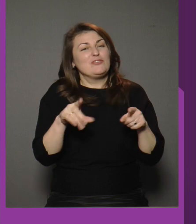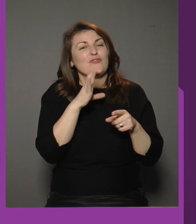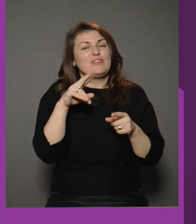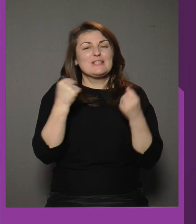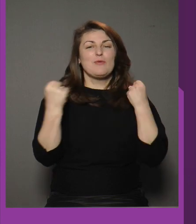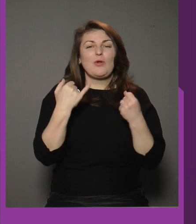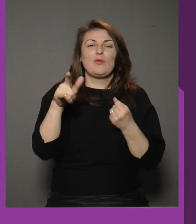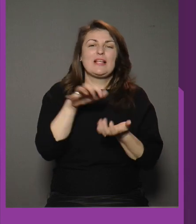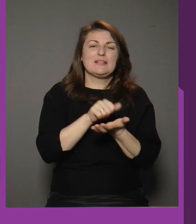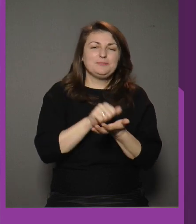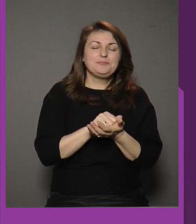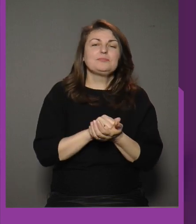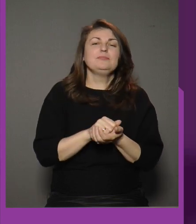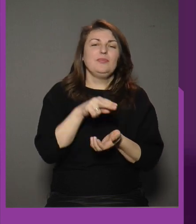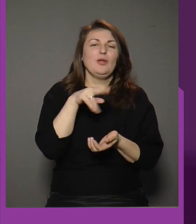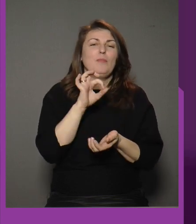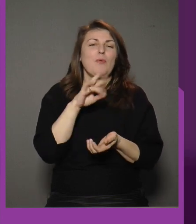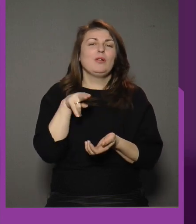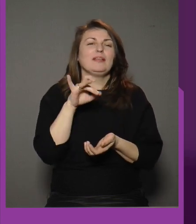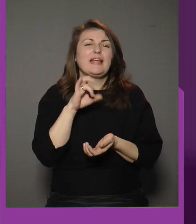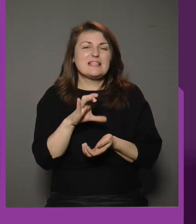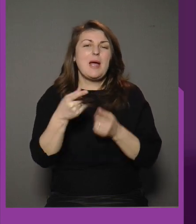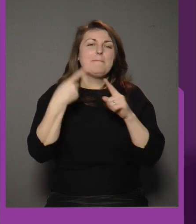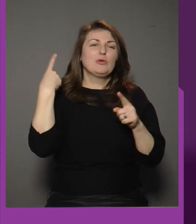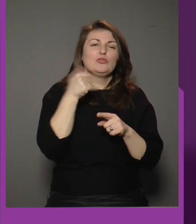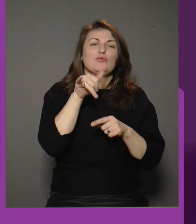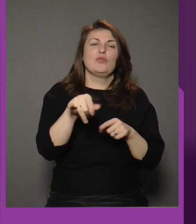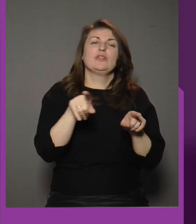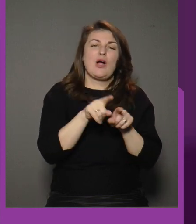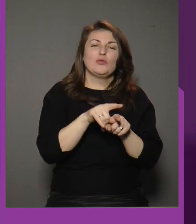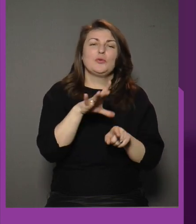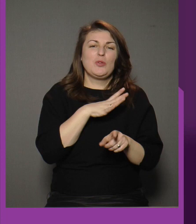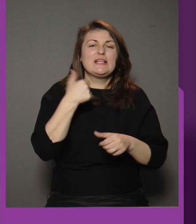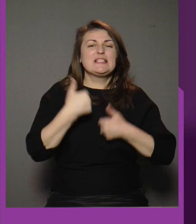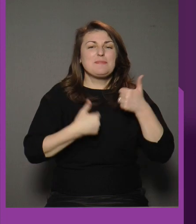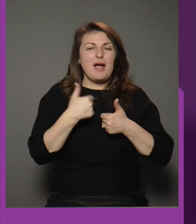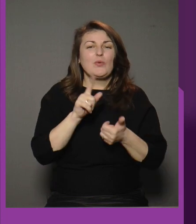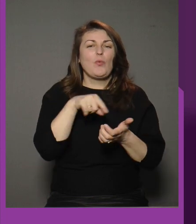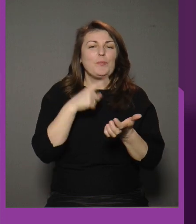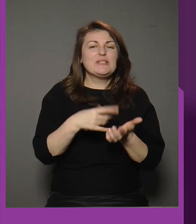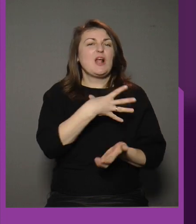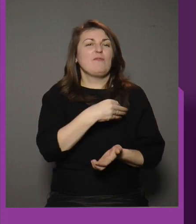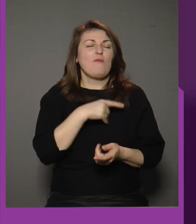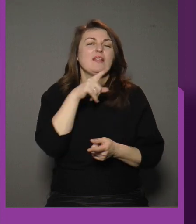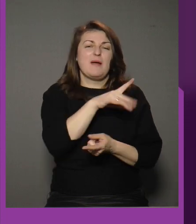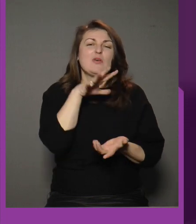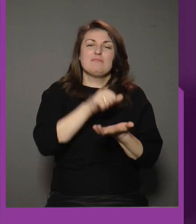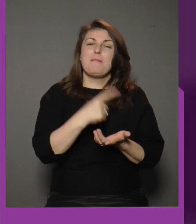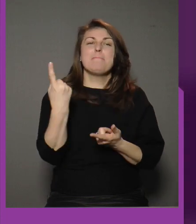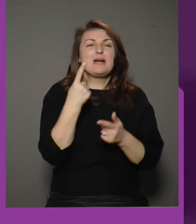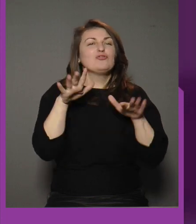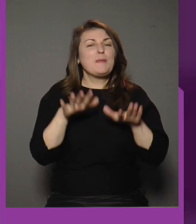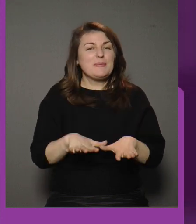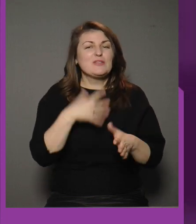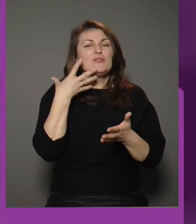вона займається полденсом, минулого тижня в неї також були змагання у місті Львові, де вона посіла перше місце у